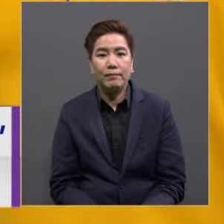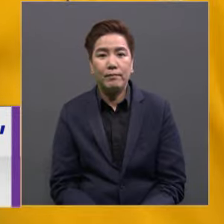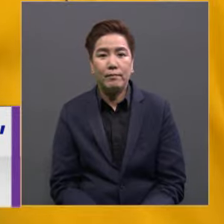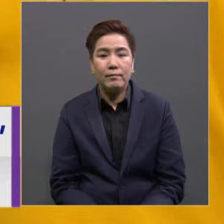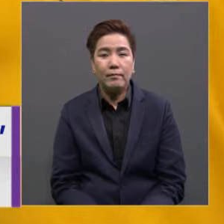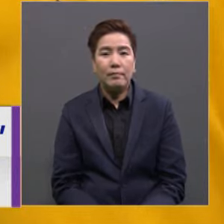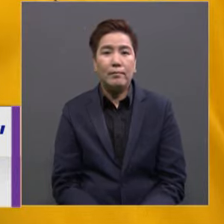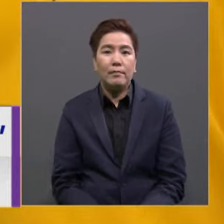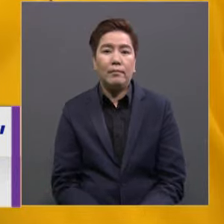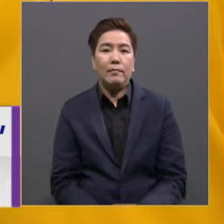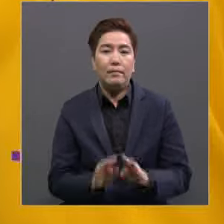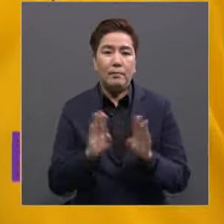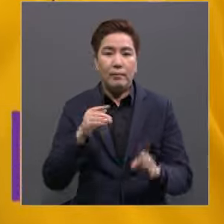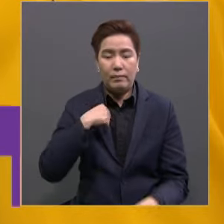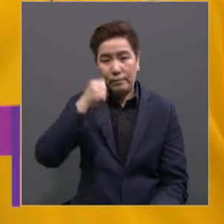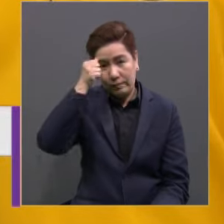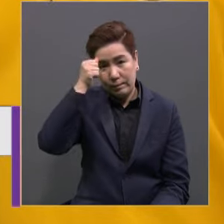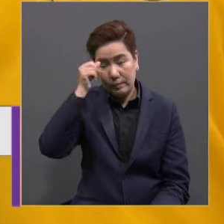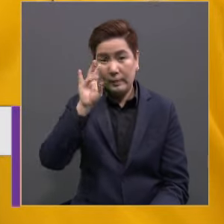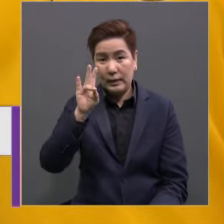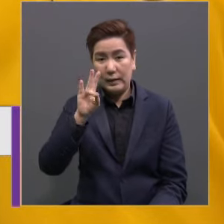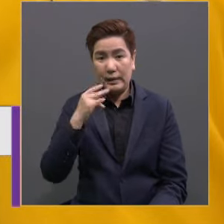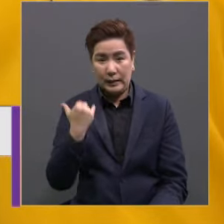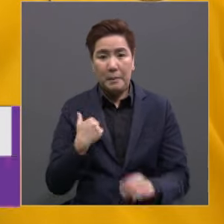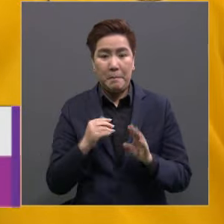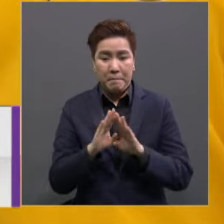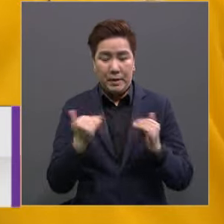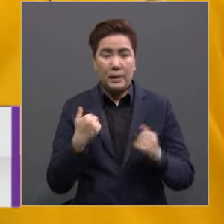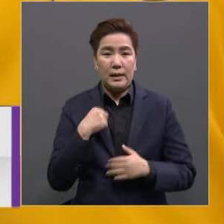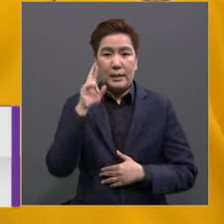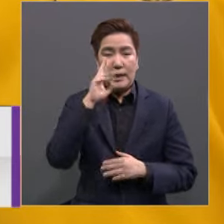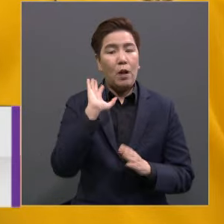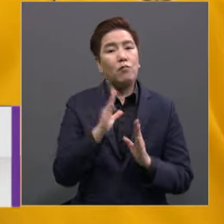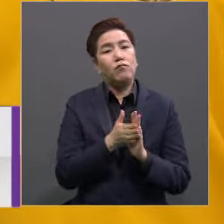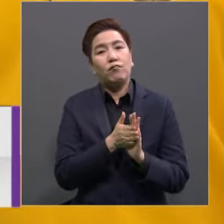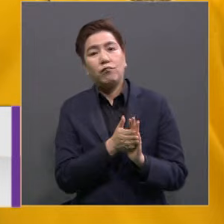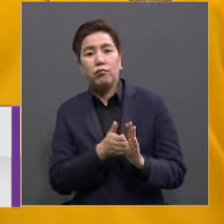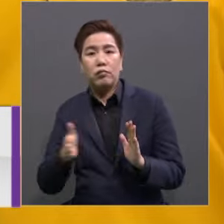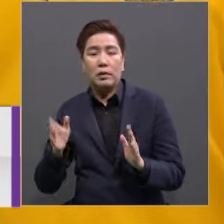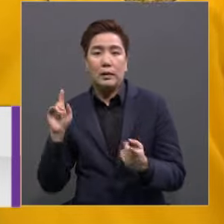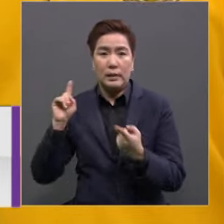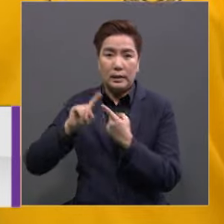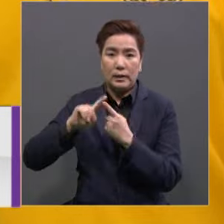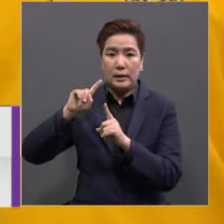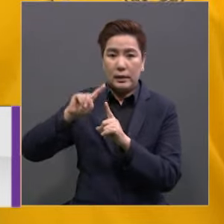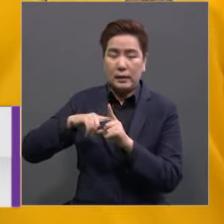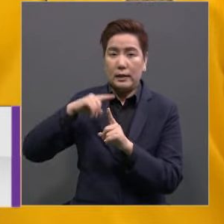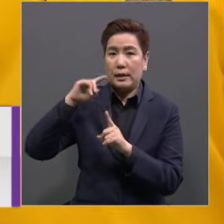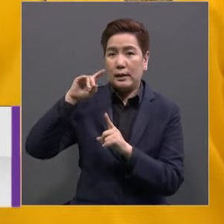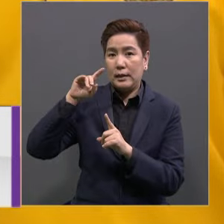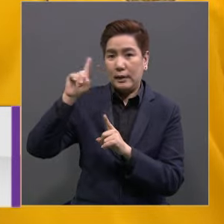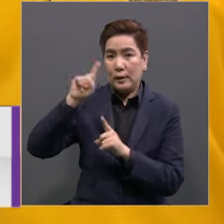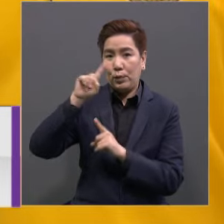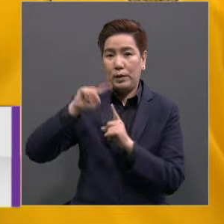นี้เราจะเปิดประมาณ7วันนะครับก็วันนี้ตั้งแต่หลังจากเปิดเมื่อกี้เป็นต้นไปนะครับจนถึงวันที่3นะครับจ